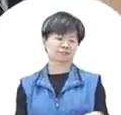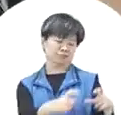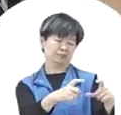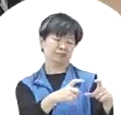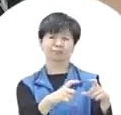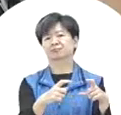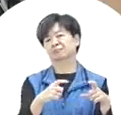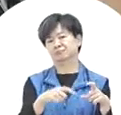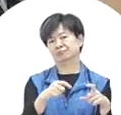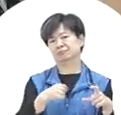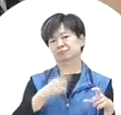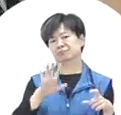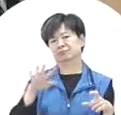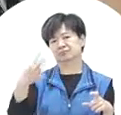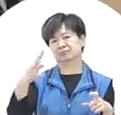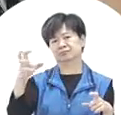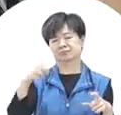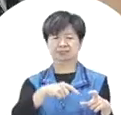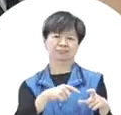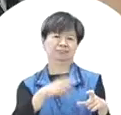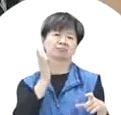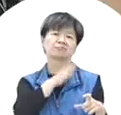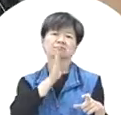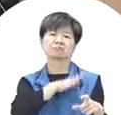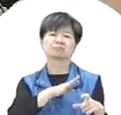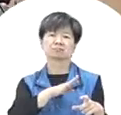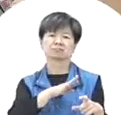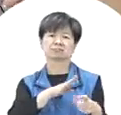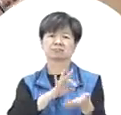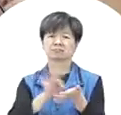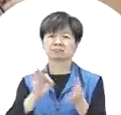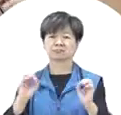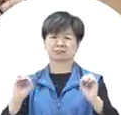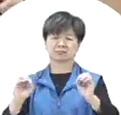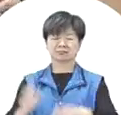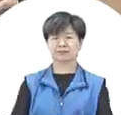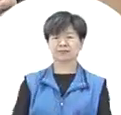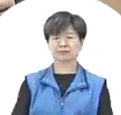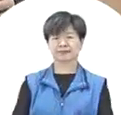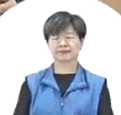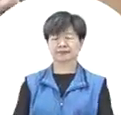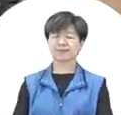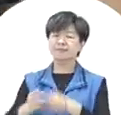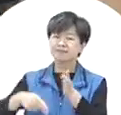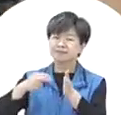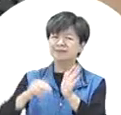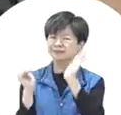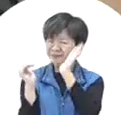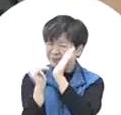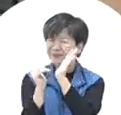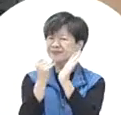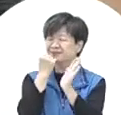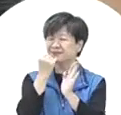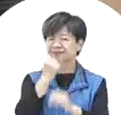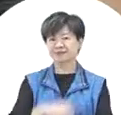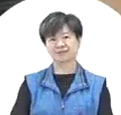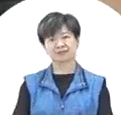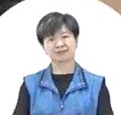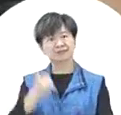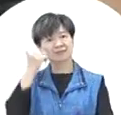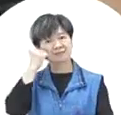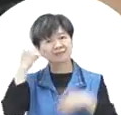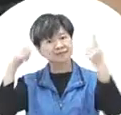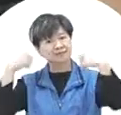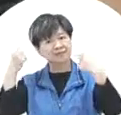我有480点，有什么意义？无意义啊！ 别啦，以后台铁啊，起来应该都有机会啊。 啊，像要规天去坐火车